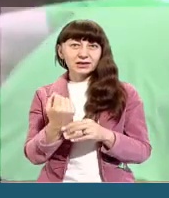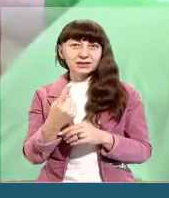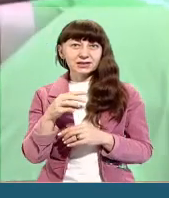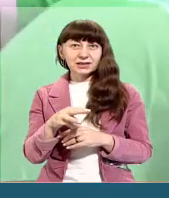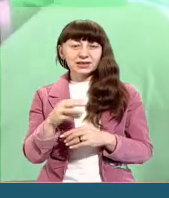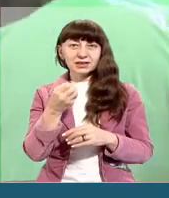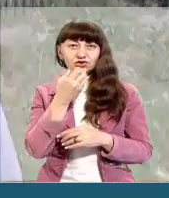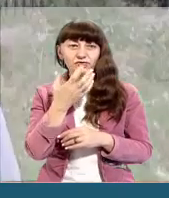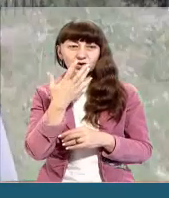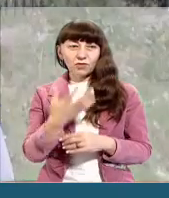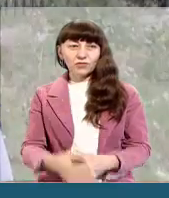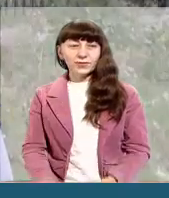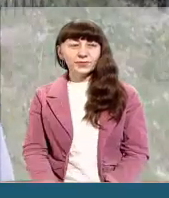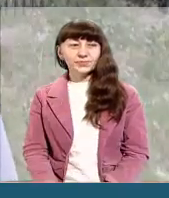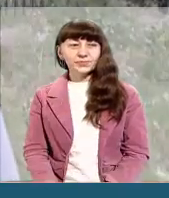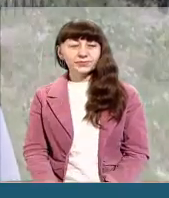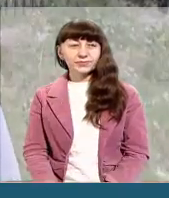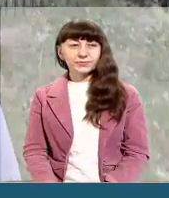11 тысяч цветов.